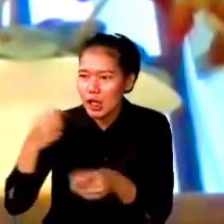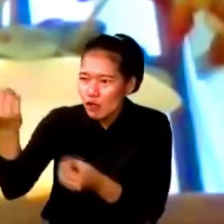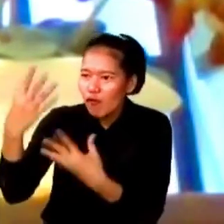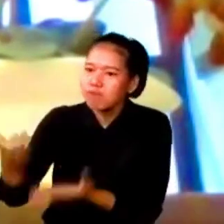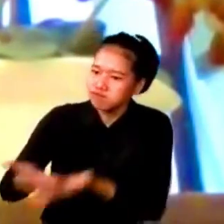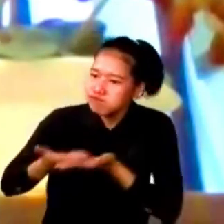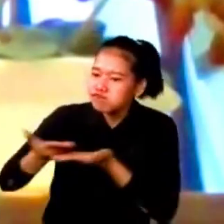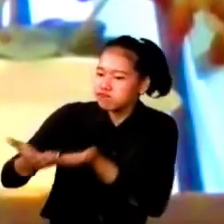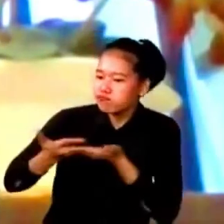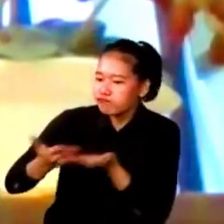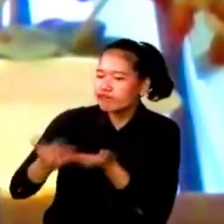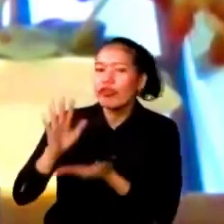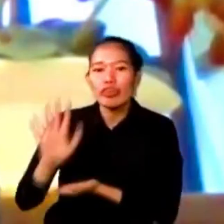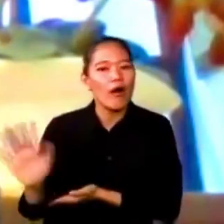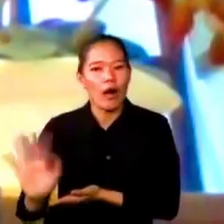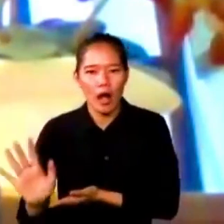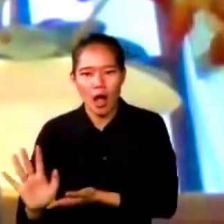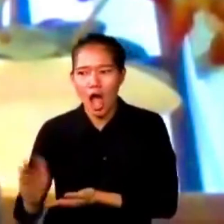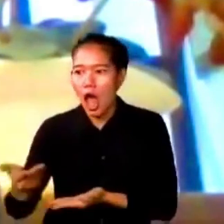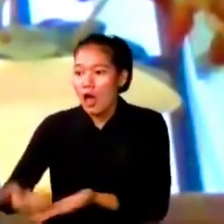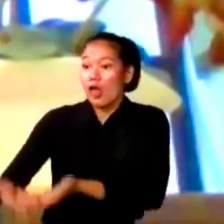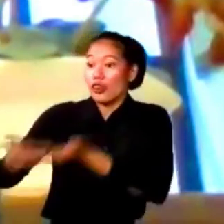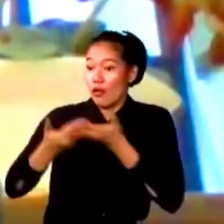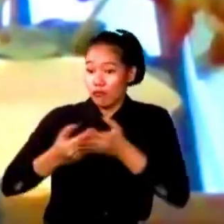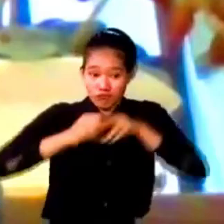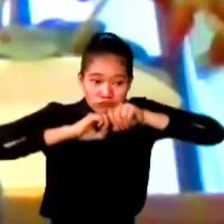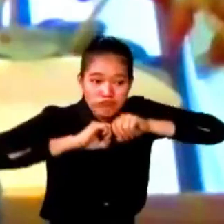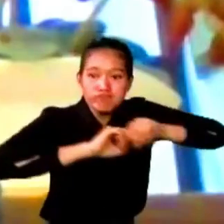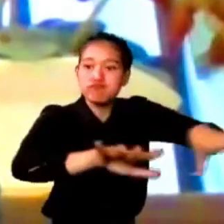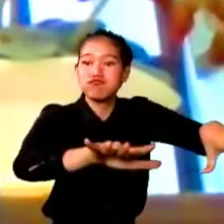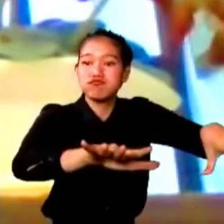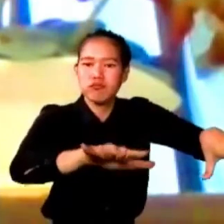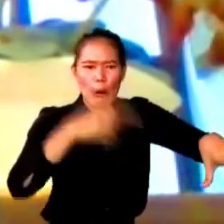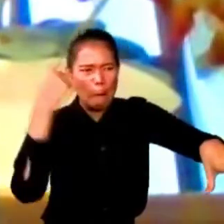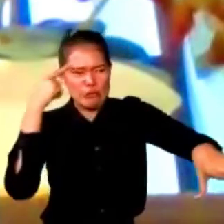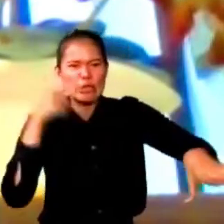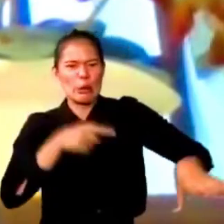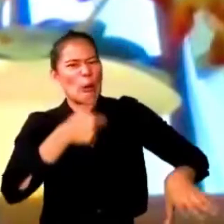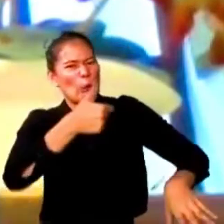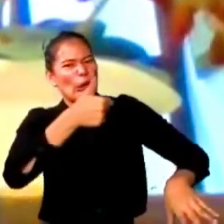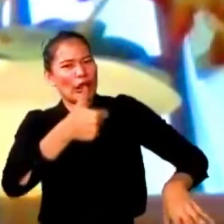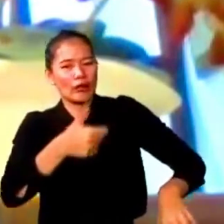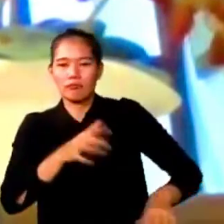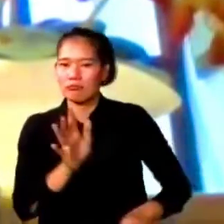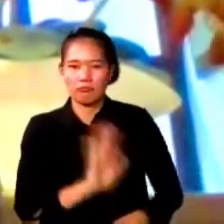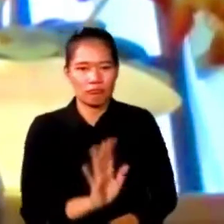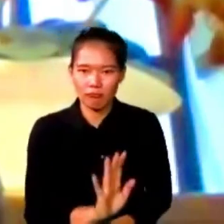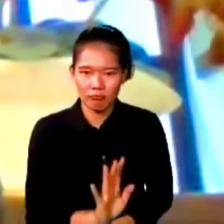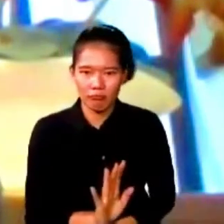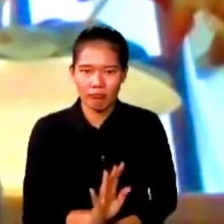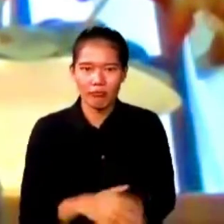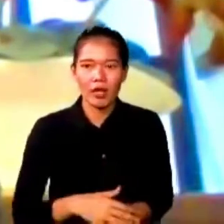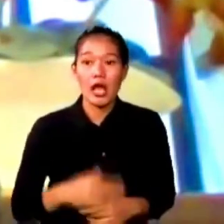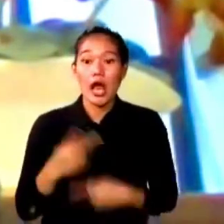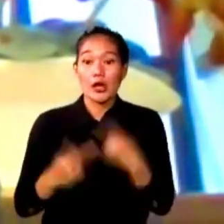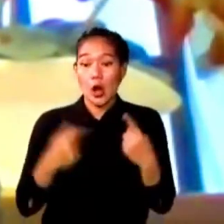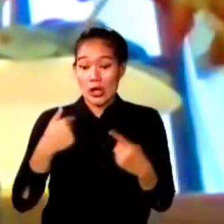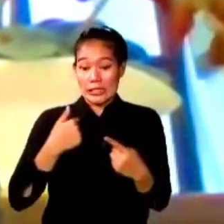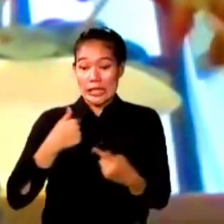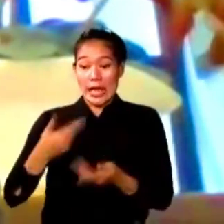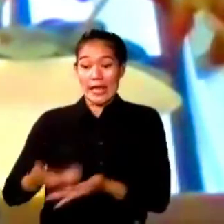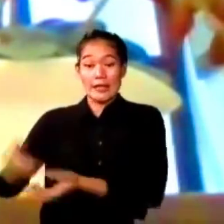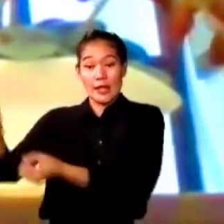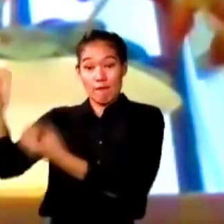apalagi kemudian kita share dan juga kita sebarkan dan kita anggap sebagai sebuah kebenaran sekalipun ketika kita